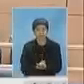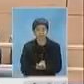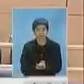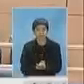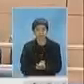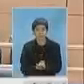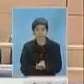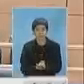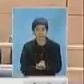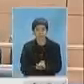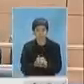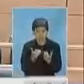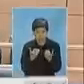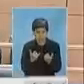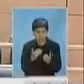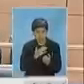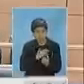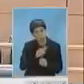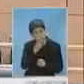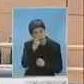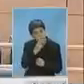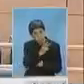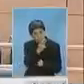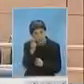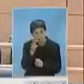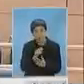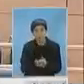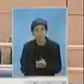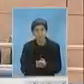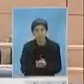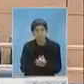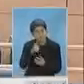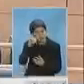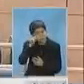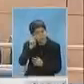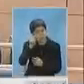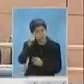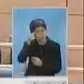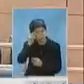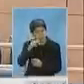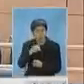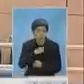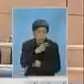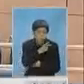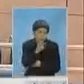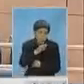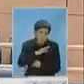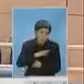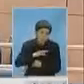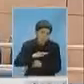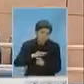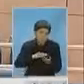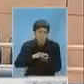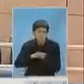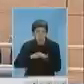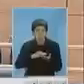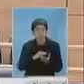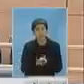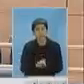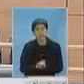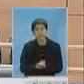ว่าขณะนี้ผมนั่งสังเกต 2วันเนี่ยผมพบความผิดปกติบาง